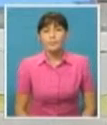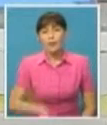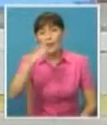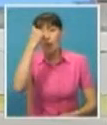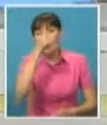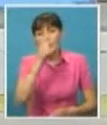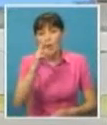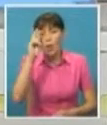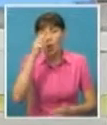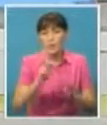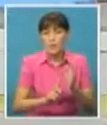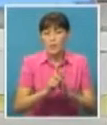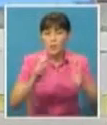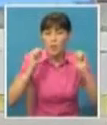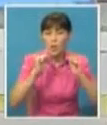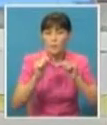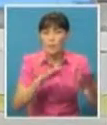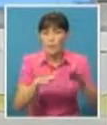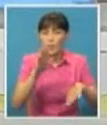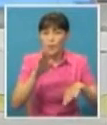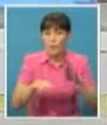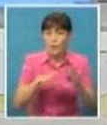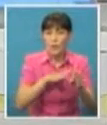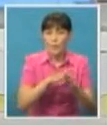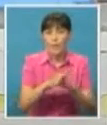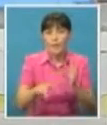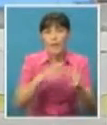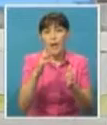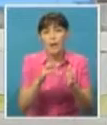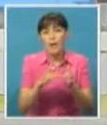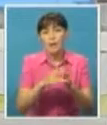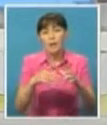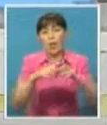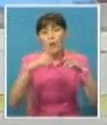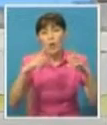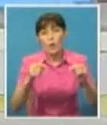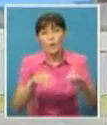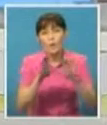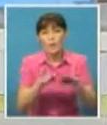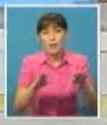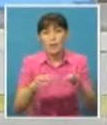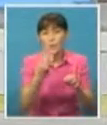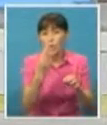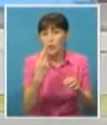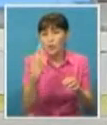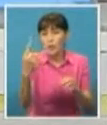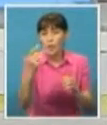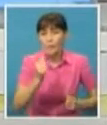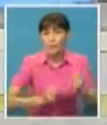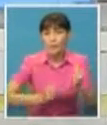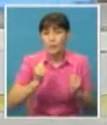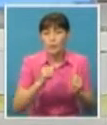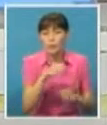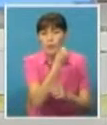Жыл сайын оқу жылының басында өтетін спорттық шара биыл ерекше деңгейде ұйымдастырылды. Қаладағы оқу орындары мен мектеп оқушылары шақырымға жүгіріп, өзара